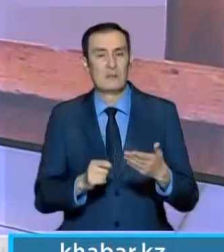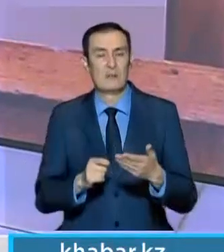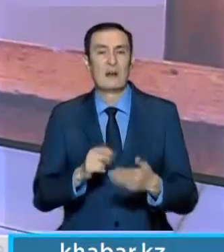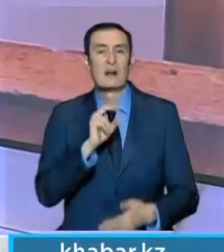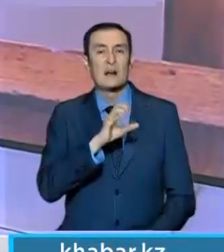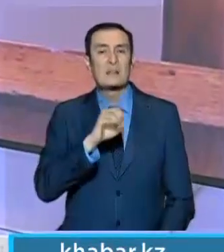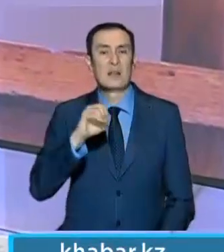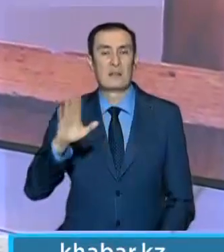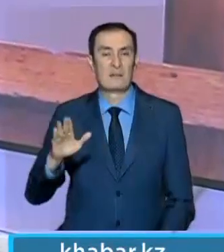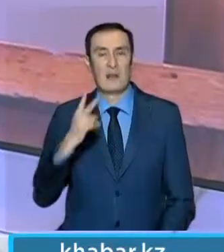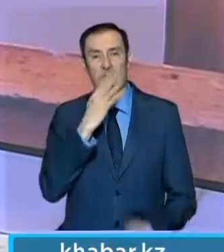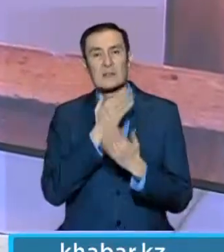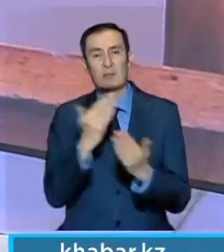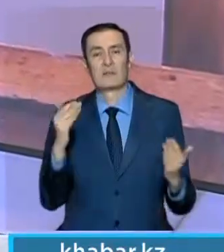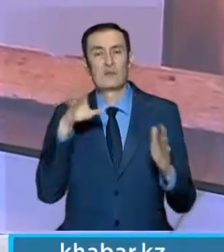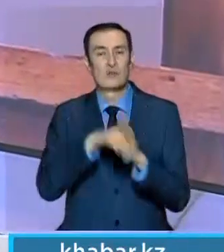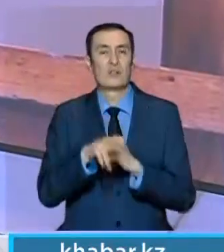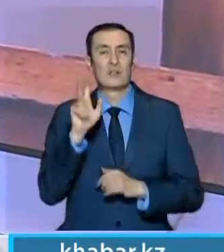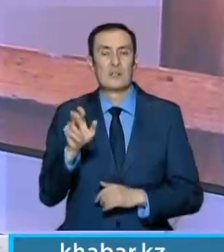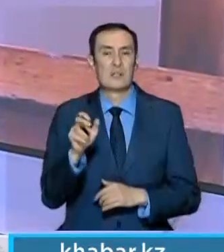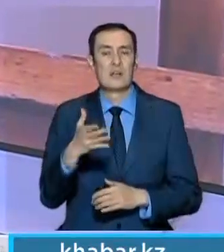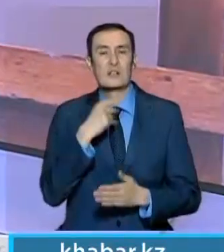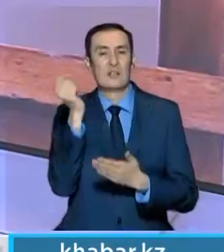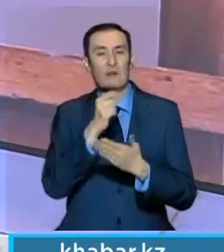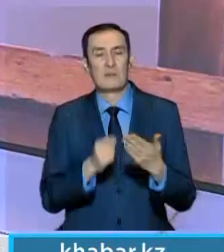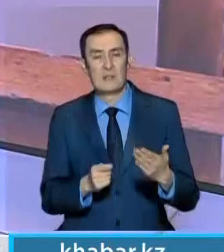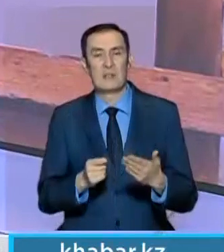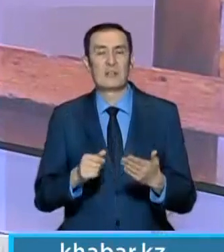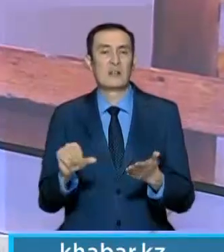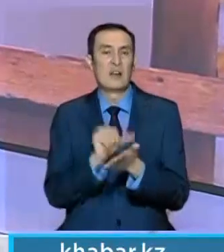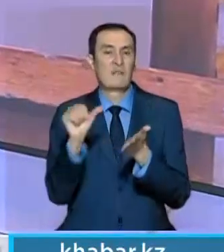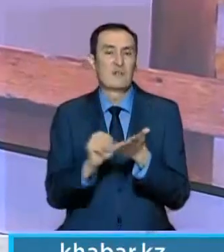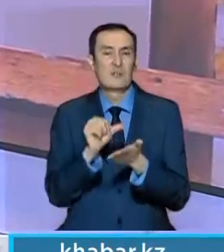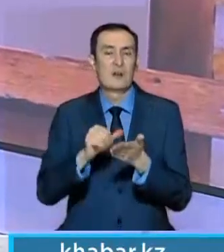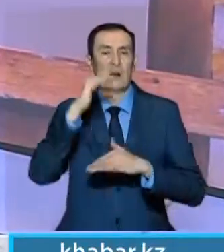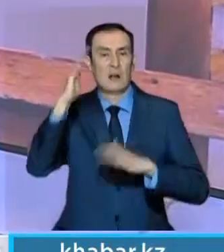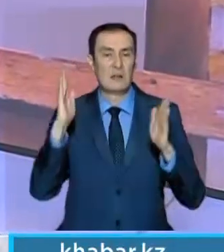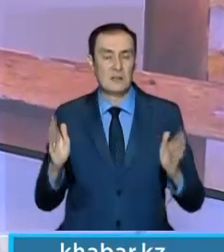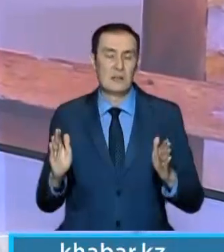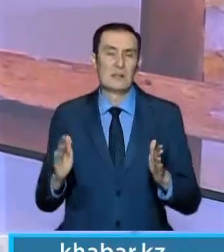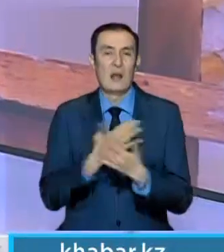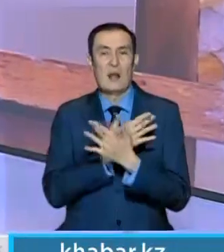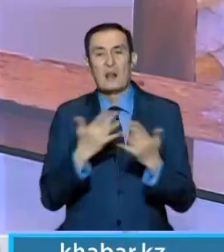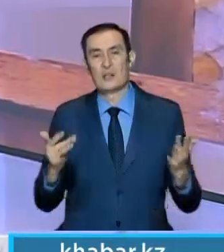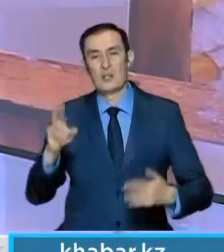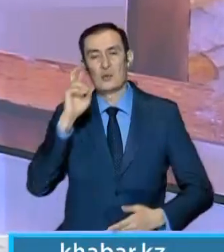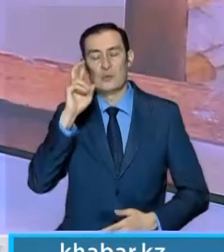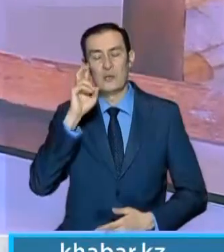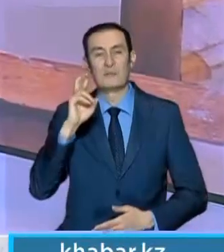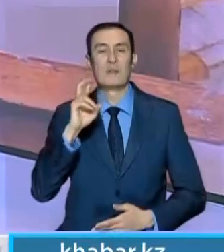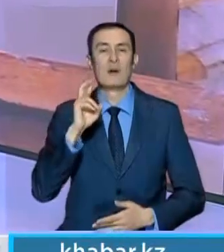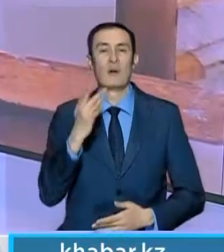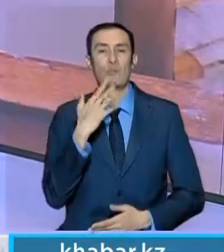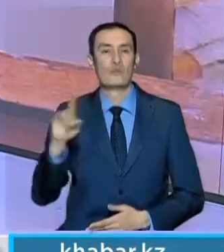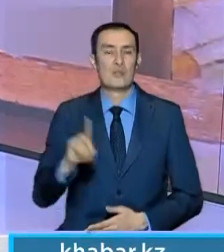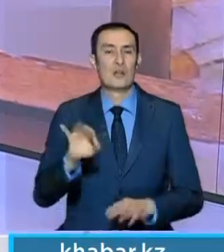Абылхана Костеева. Экспозиция включает более 300 живописных и графических произведений из коллекции Государственного